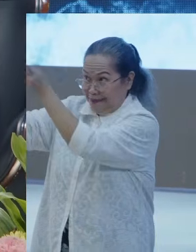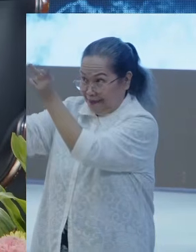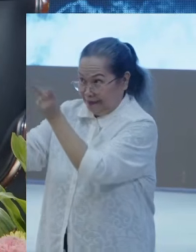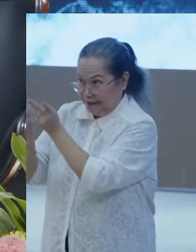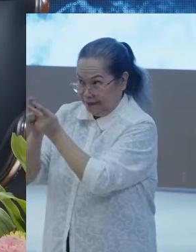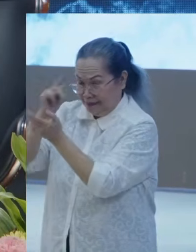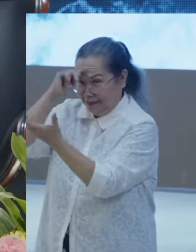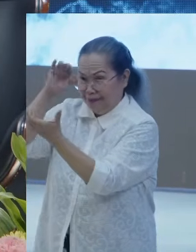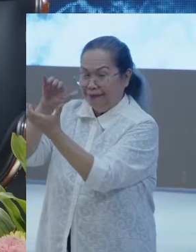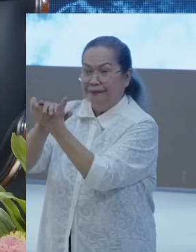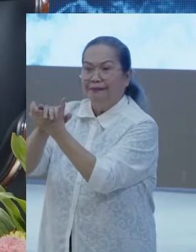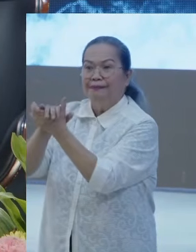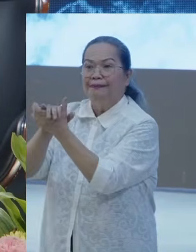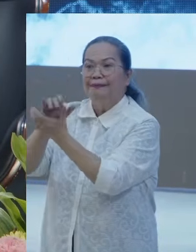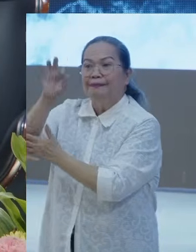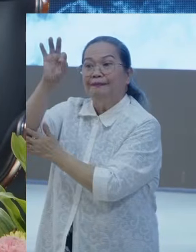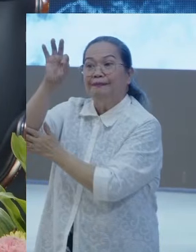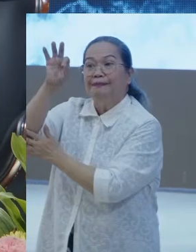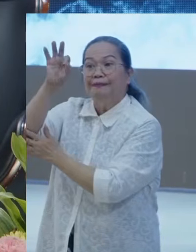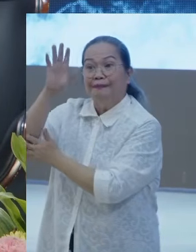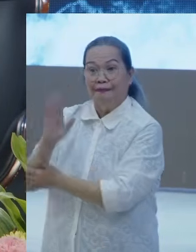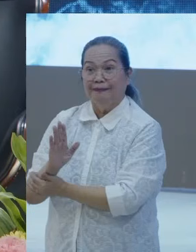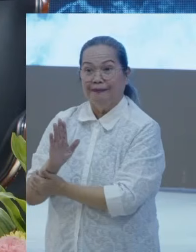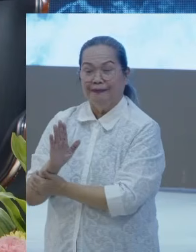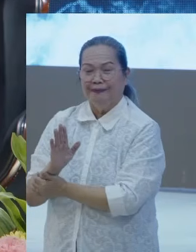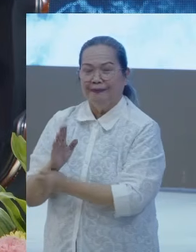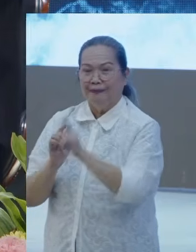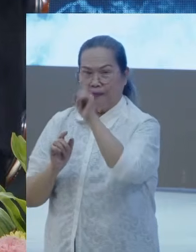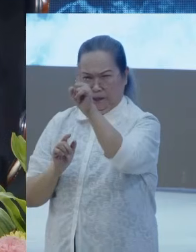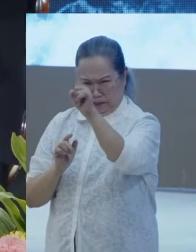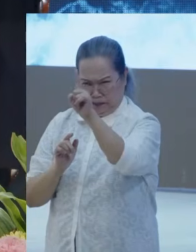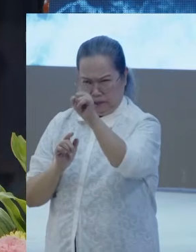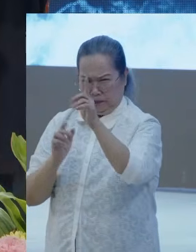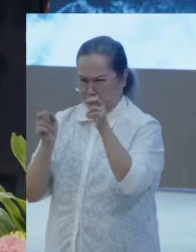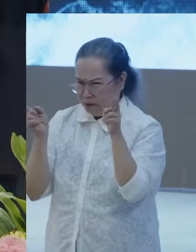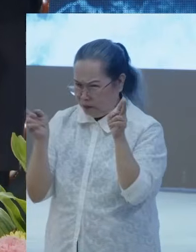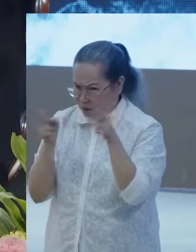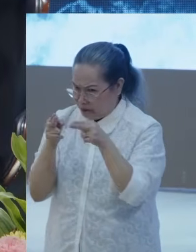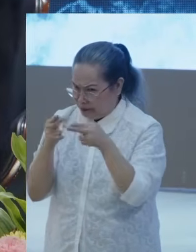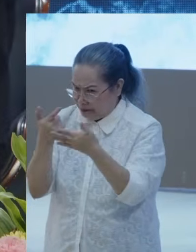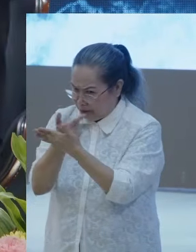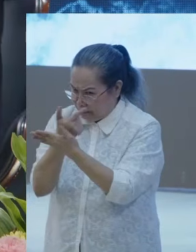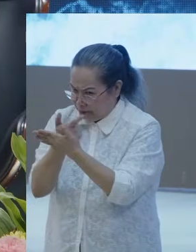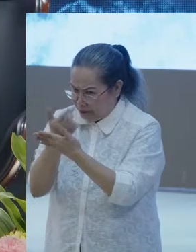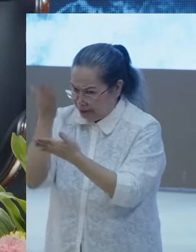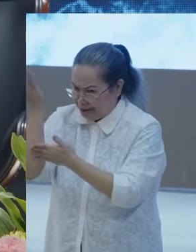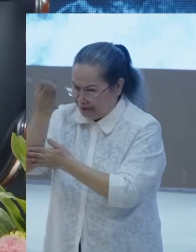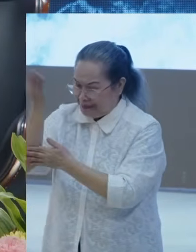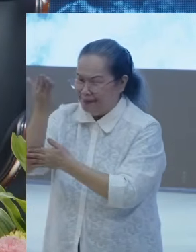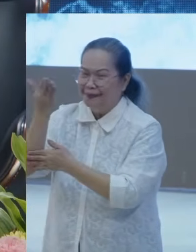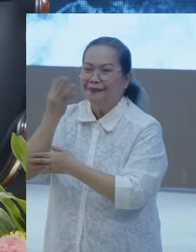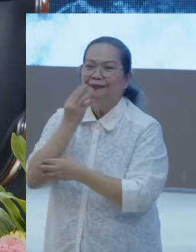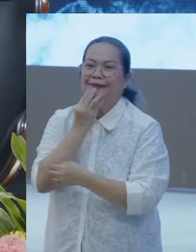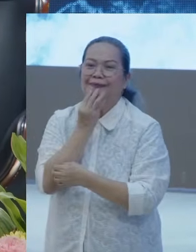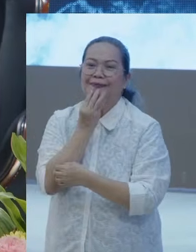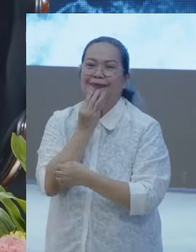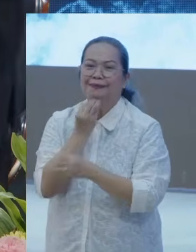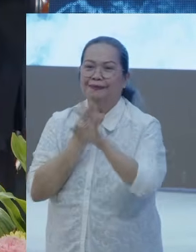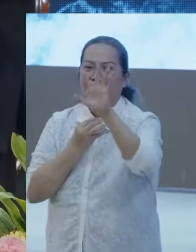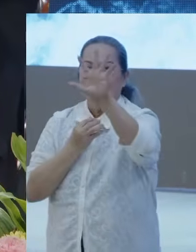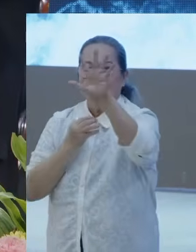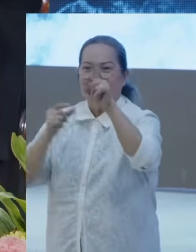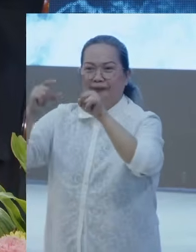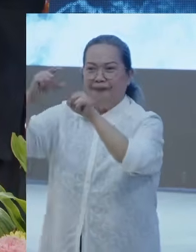nga, isang sentence lang na gospel presentation. In fact, sa Hebrew, 5 words